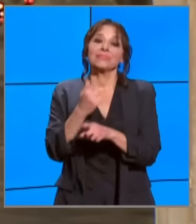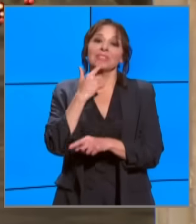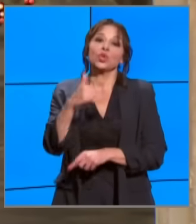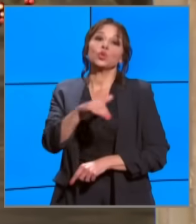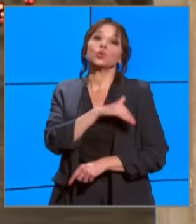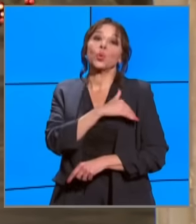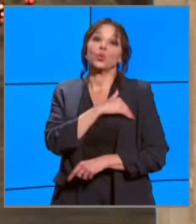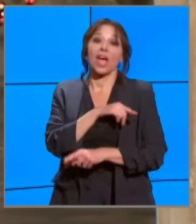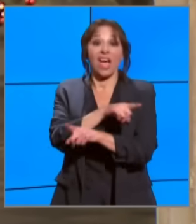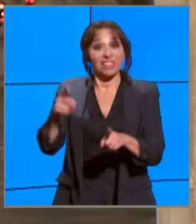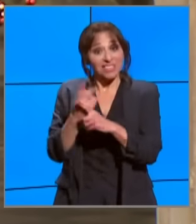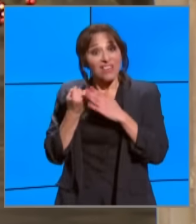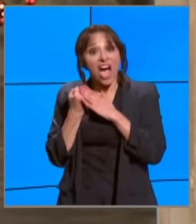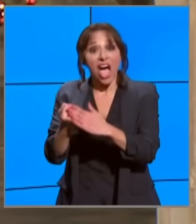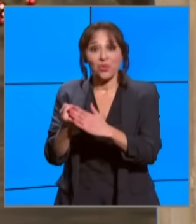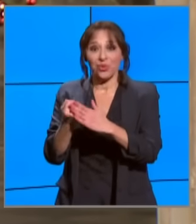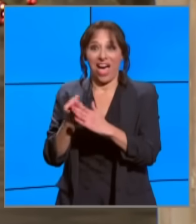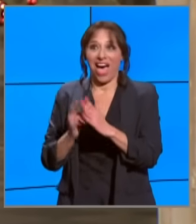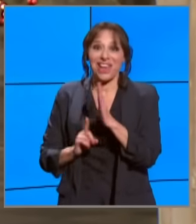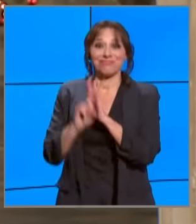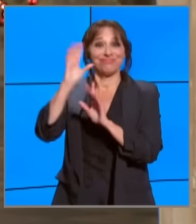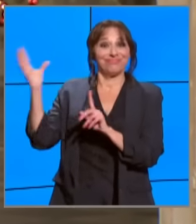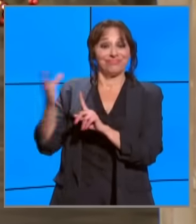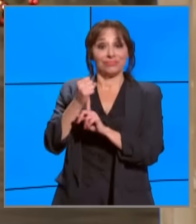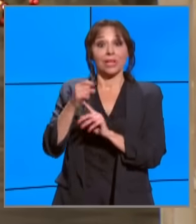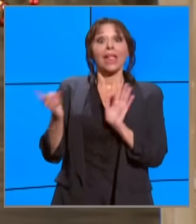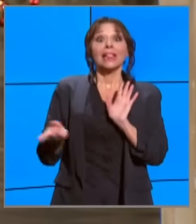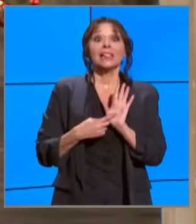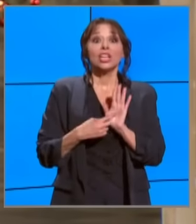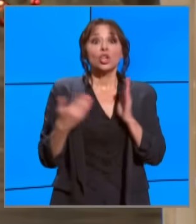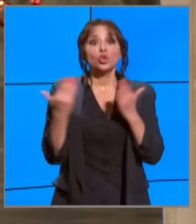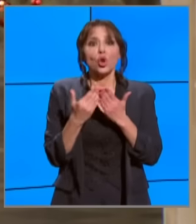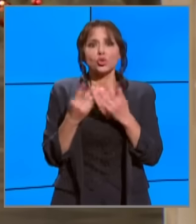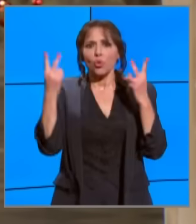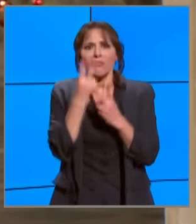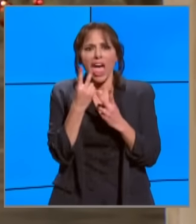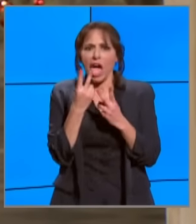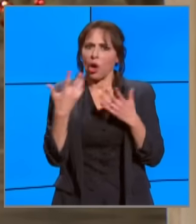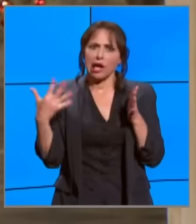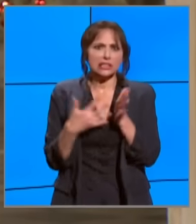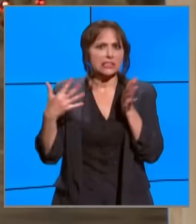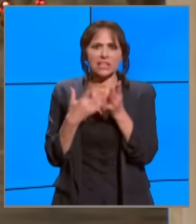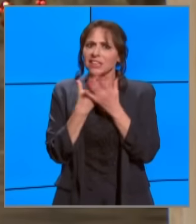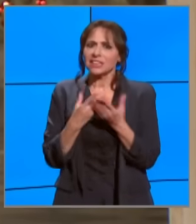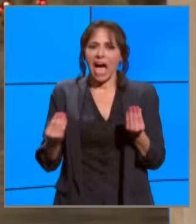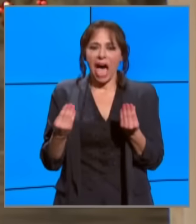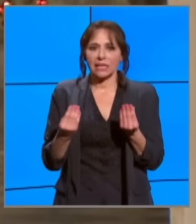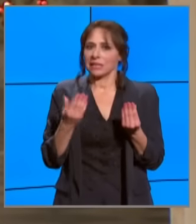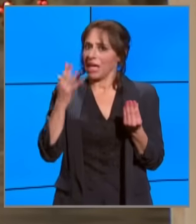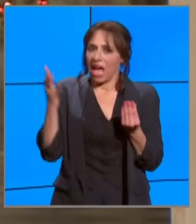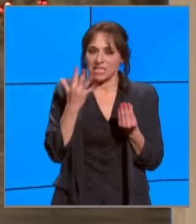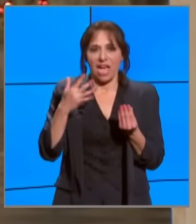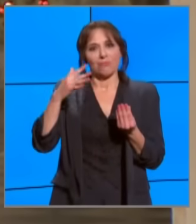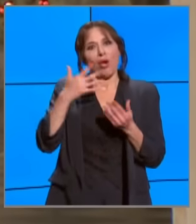aiutati a realizzarsi il cui diritto allo studio incontra Nei fatti ostacoli a cominciare dai costi di